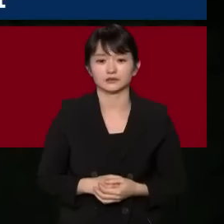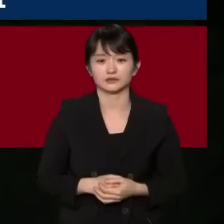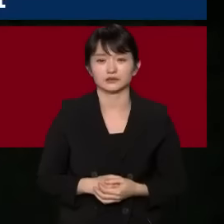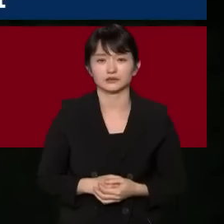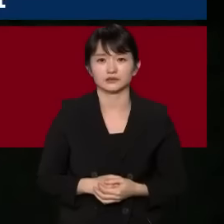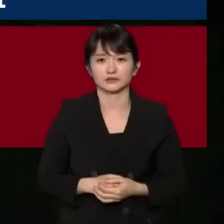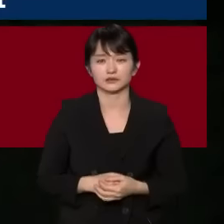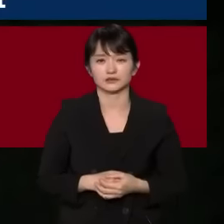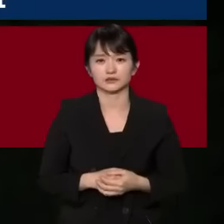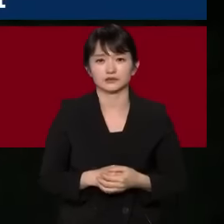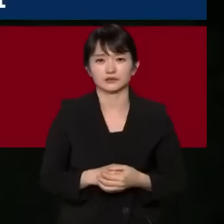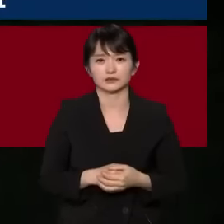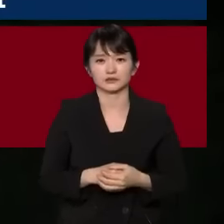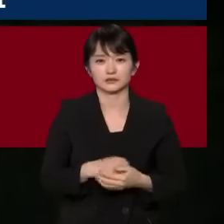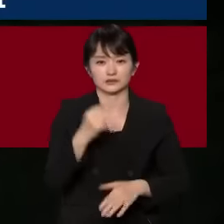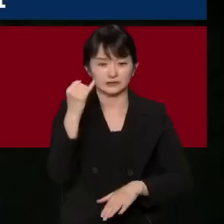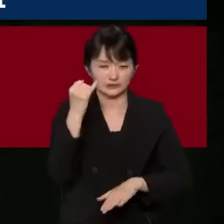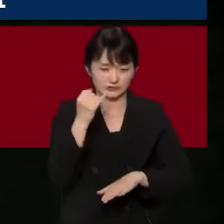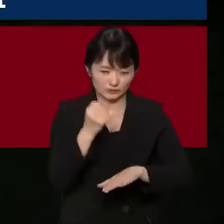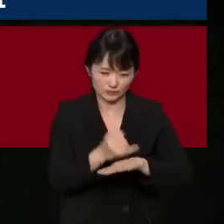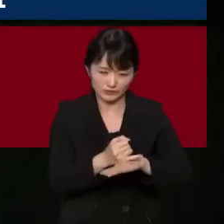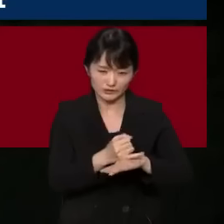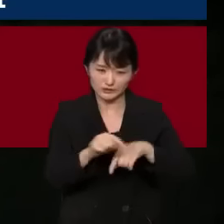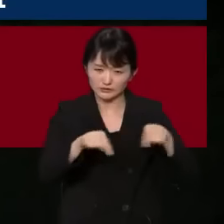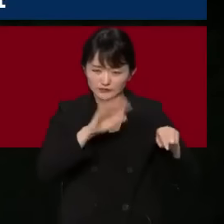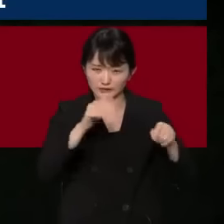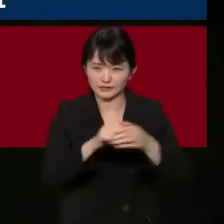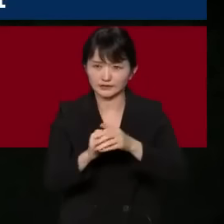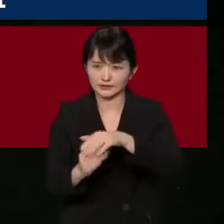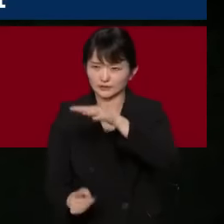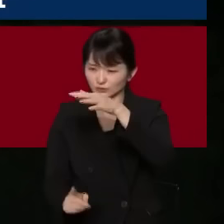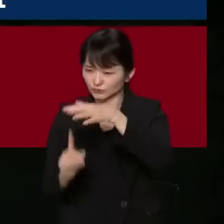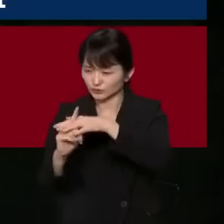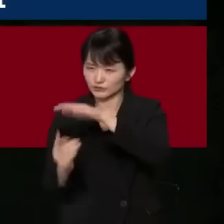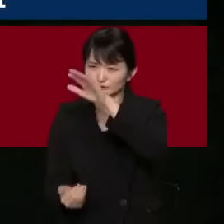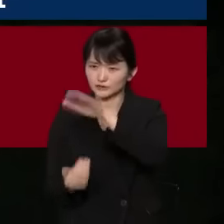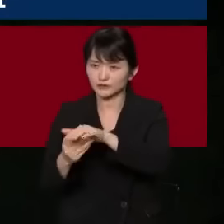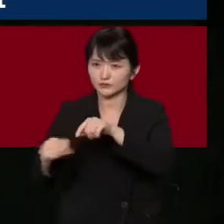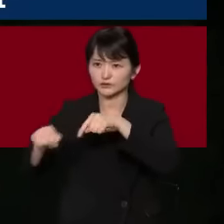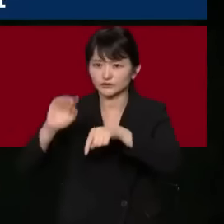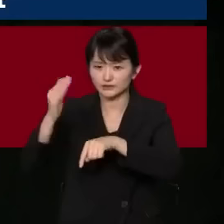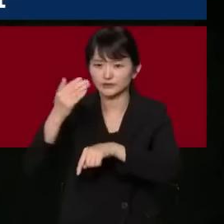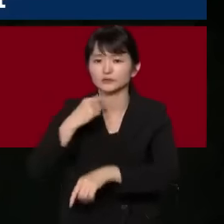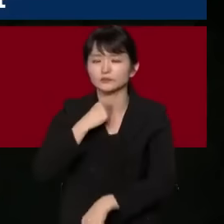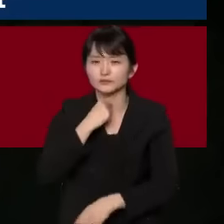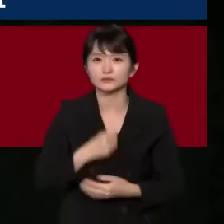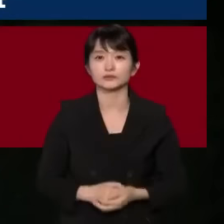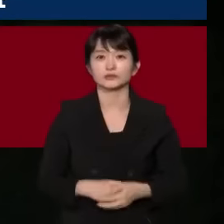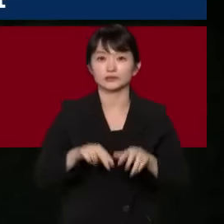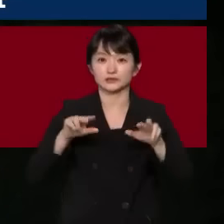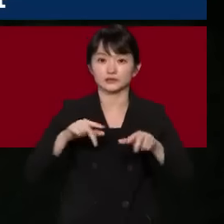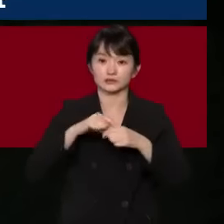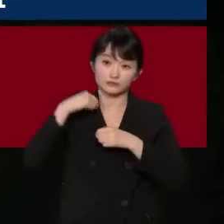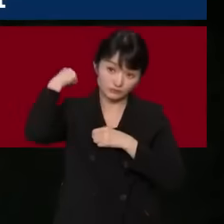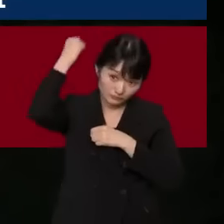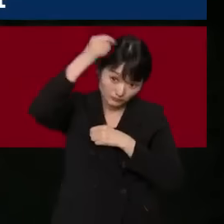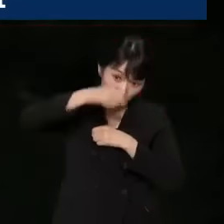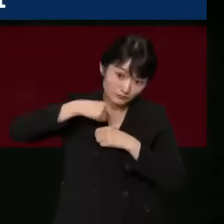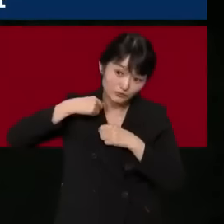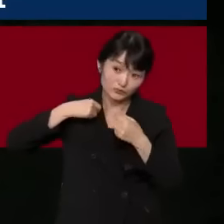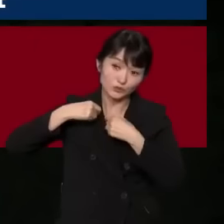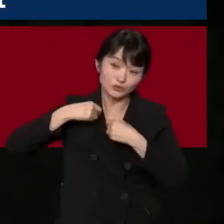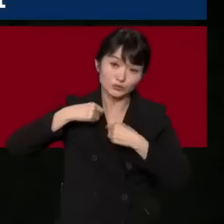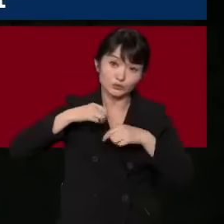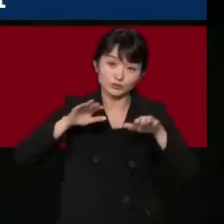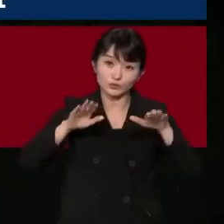수 있도록 이끌어 주시기를 정말 국민들께 다시 한번 부탁드리고 싶습니다. 지금 메고 나오신 목도리는 오늘 오전에 한동훈 대표가